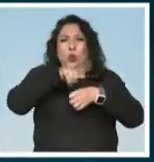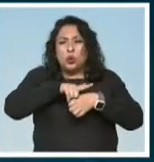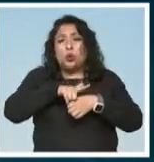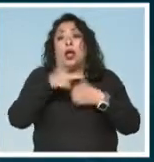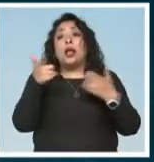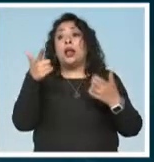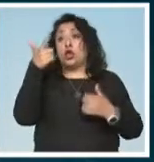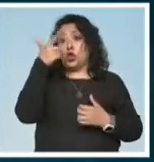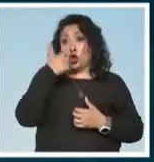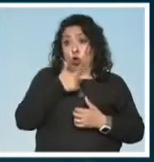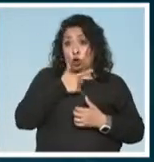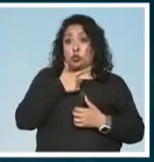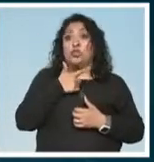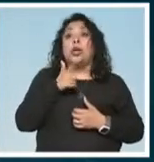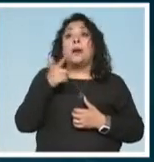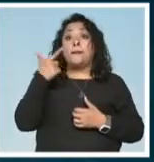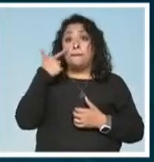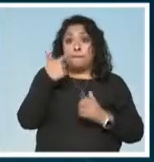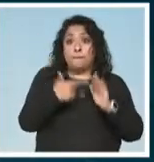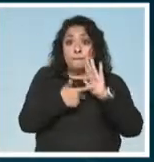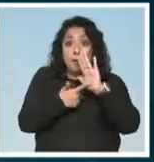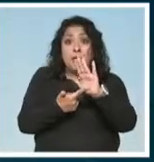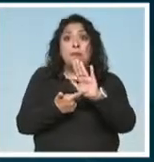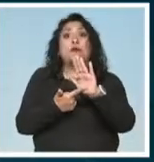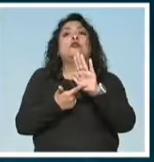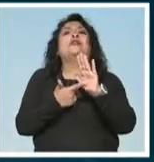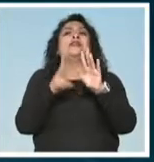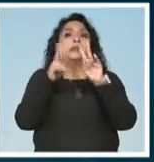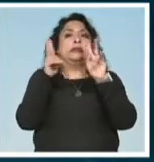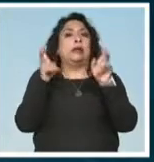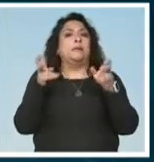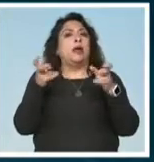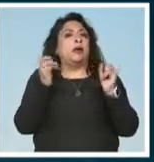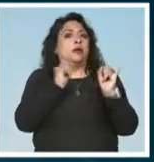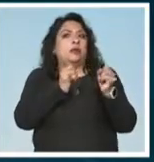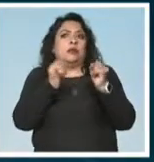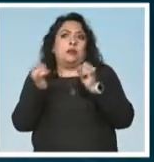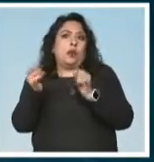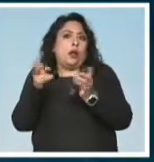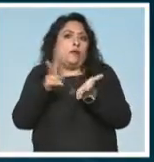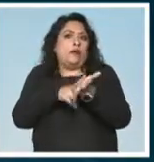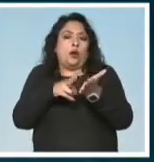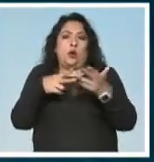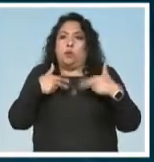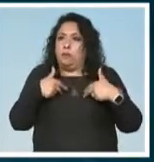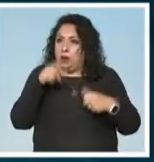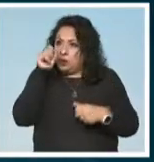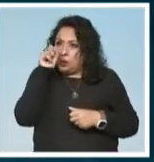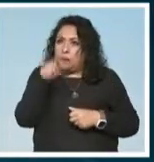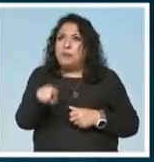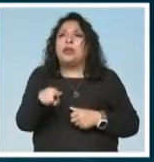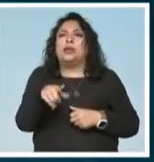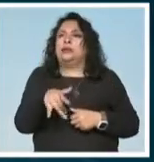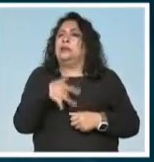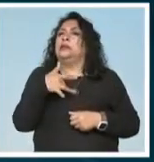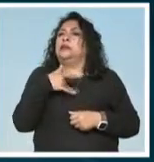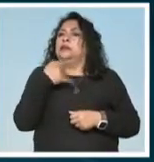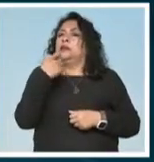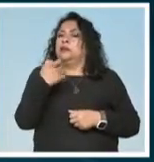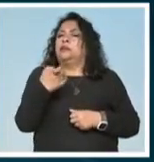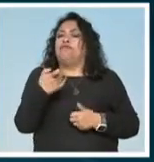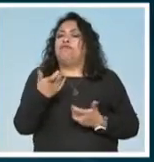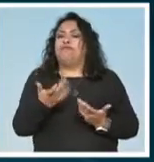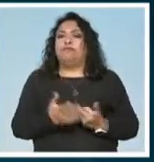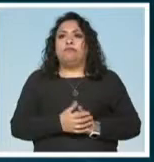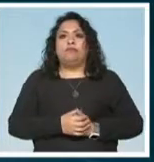es ist natürlich auch etwas, wie geht jeder Einzelne? Es ist ja sowas Einzelnes, die Würde, das ist auch etwas, so ist auch immer für den Einzelnen, ist sowas